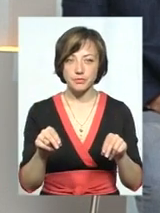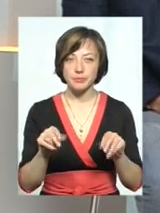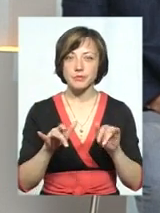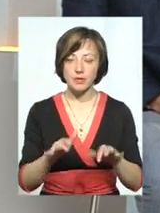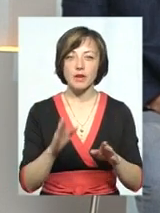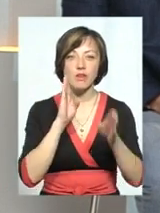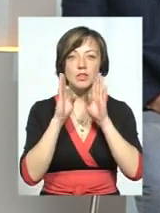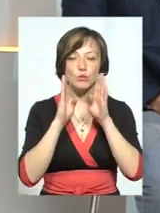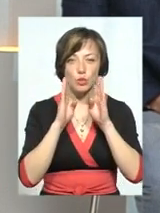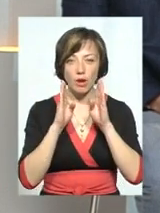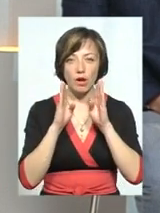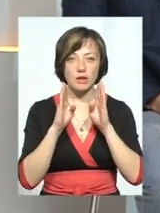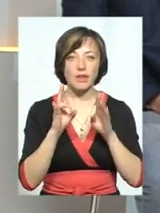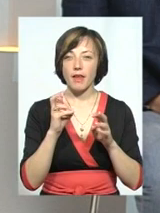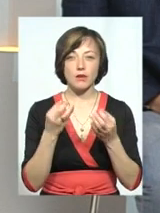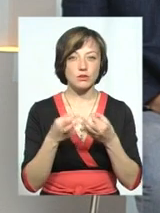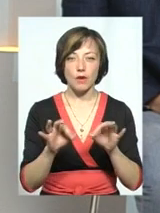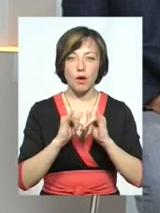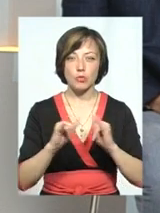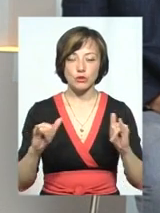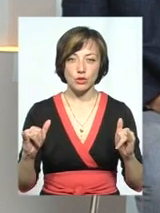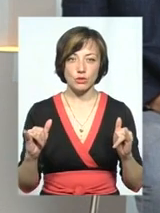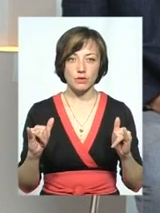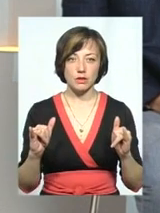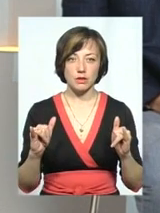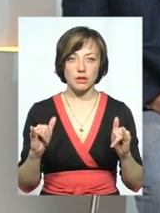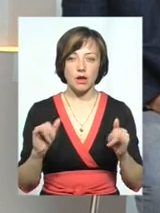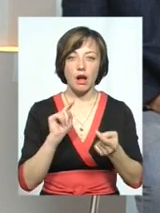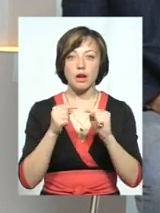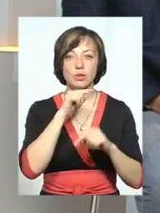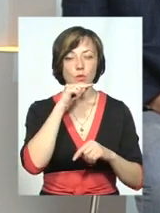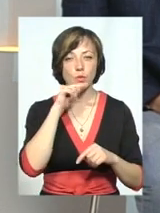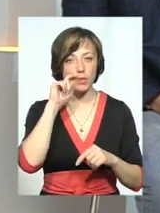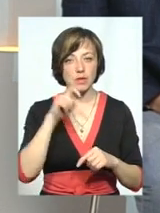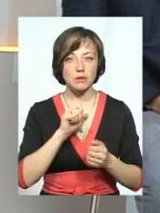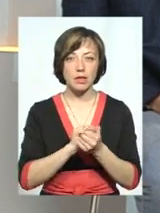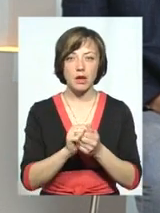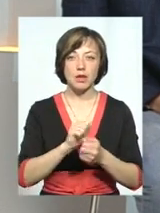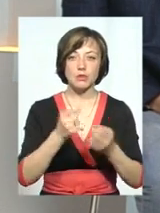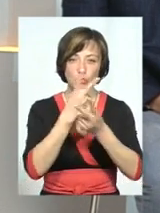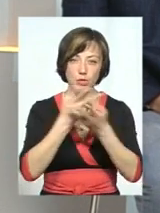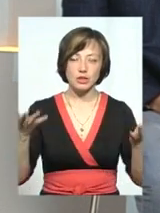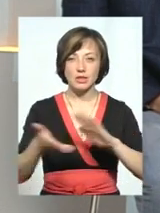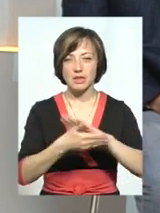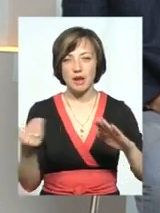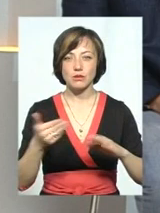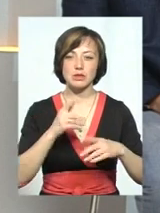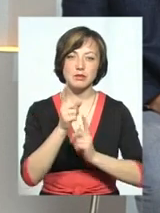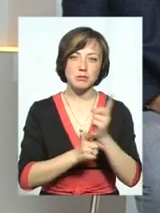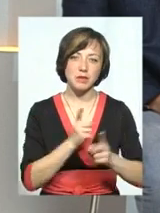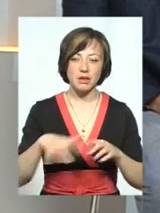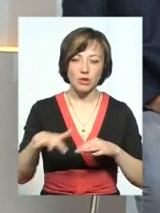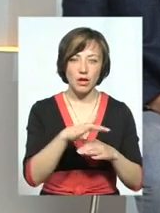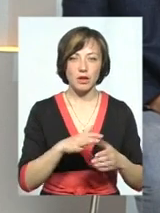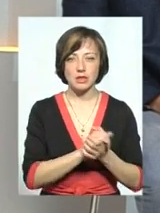тому, що Фейсбук, він не дозволяє поширювати там антиукраїнські матеріали там з публічними закликами до зміни територіальної цілісності конституційного